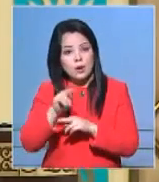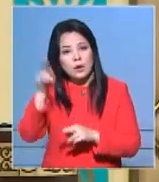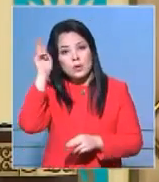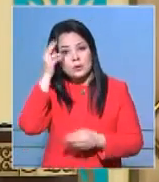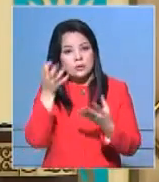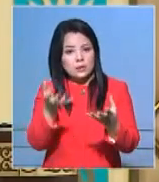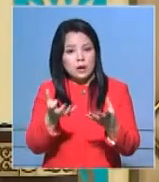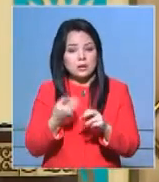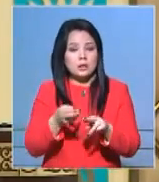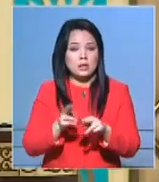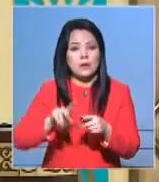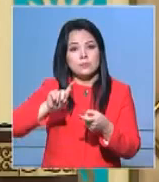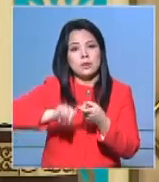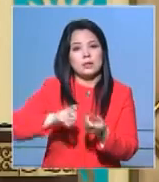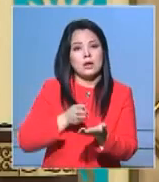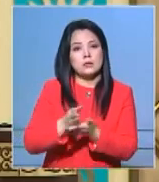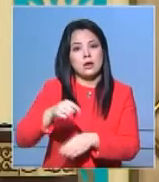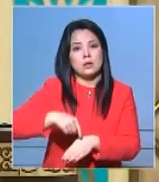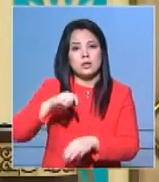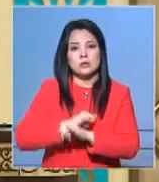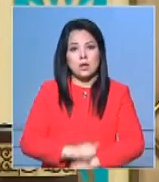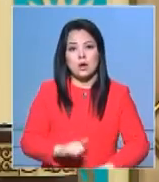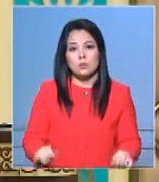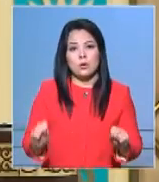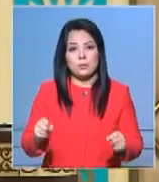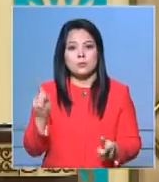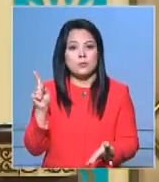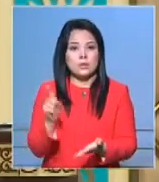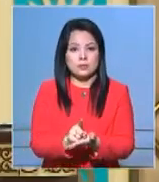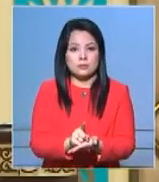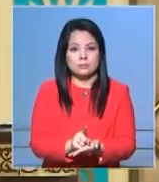жалғастыруына тікелей әсер етіп, дамытуға міндетті болады.